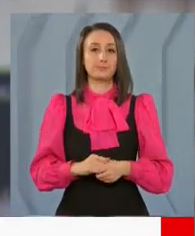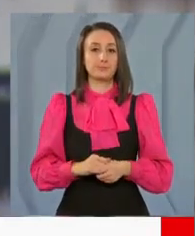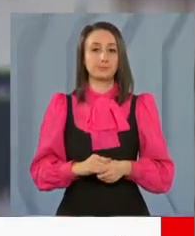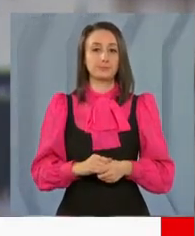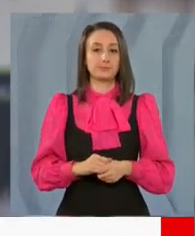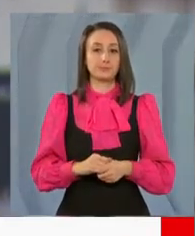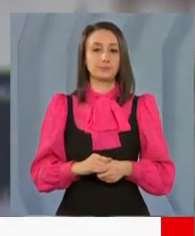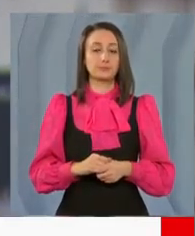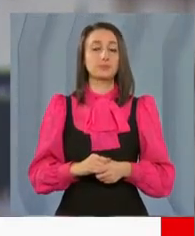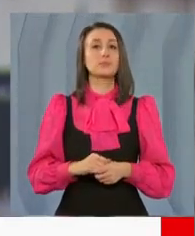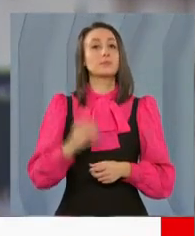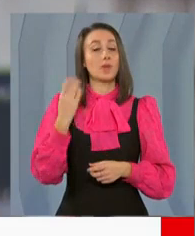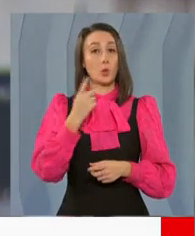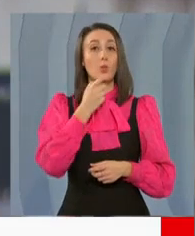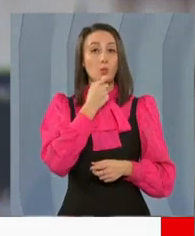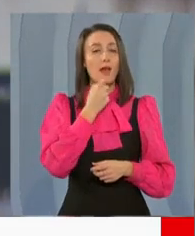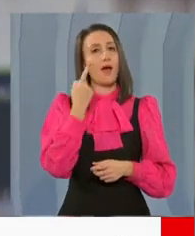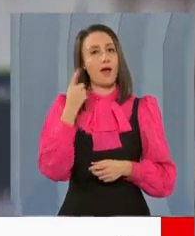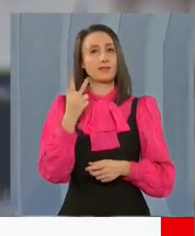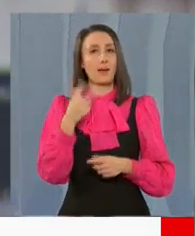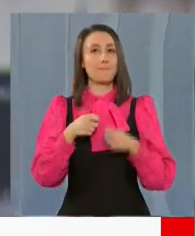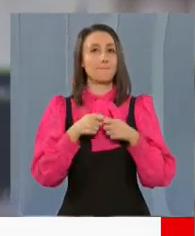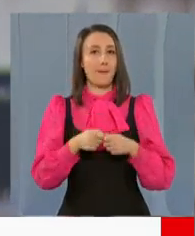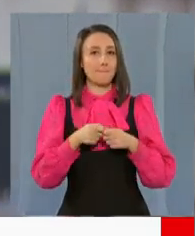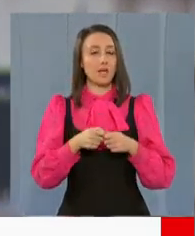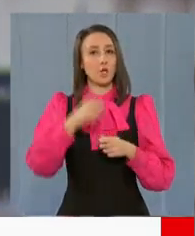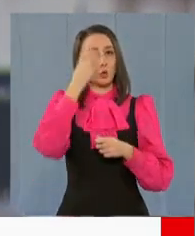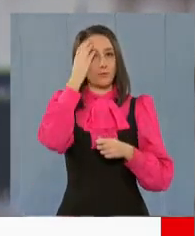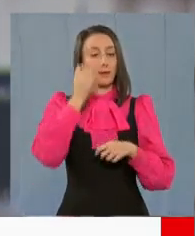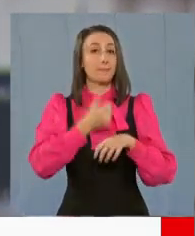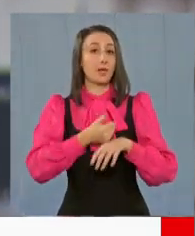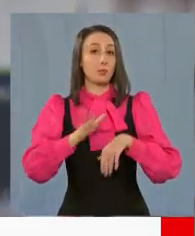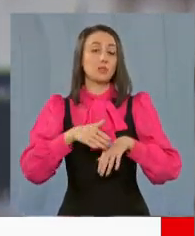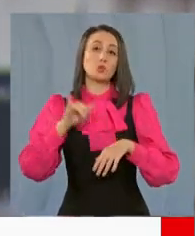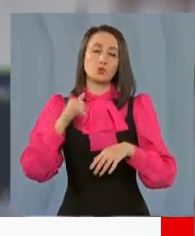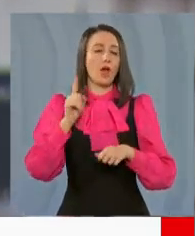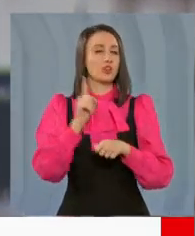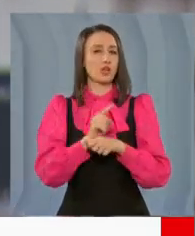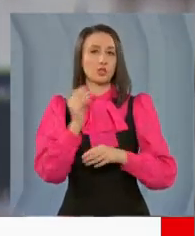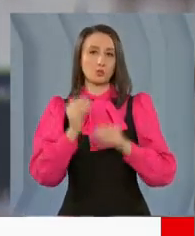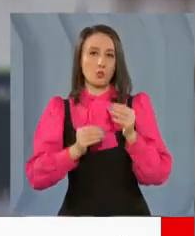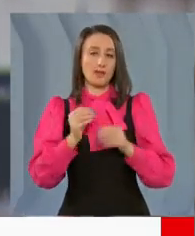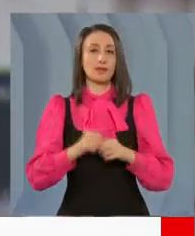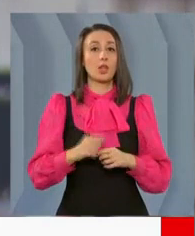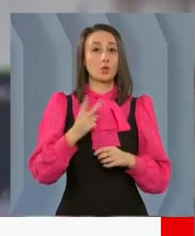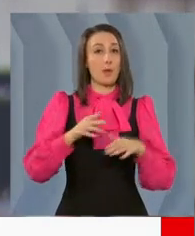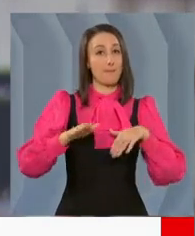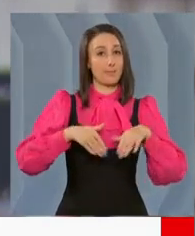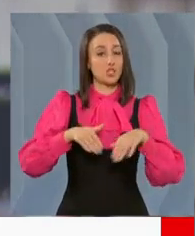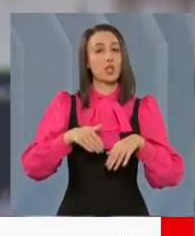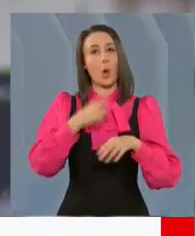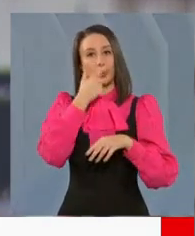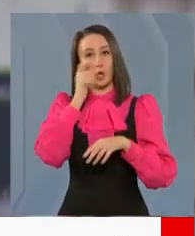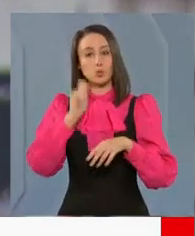plagiat mai puțin de un an alți trei membri ai Guvernului în frunte cu premierul Ciucă s au aflat în aceeași situație doi miniștri chiar